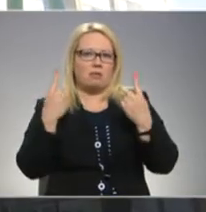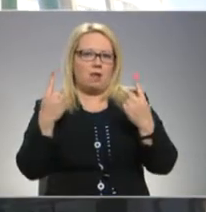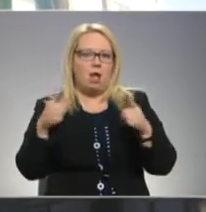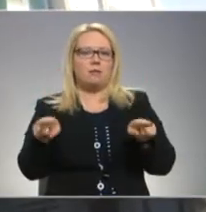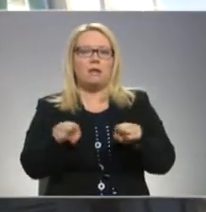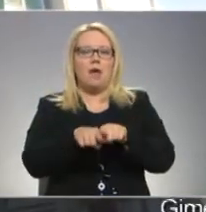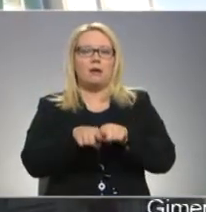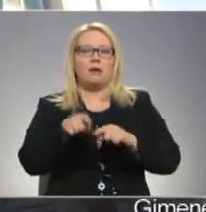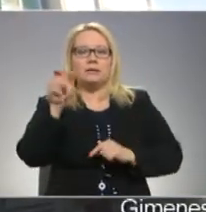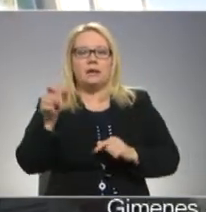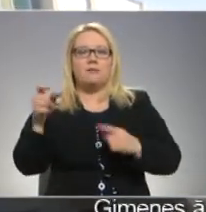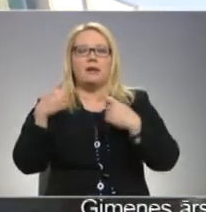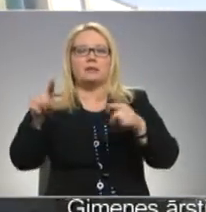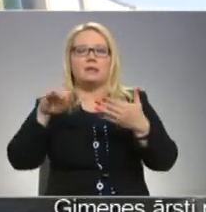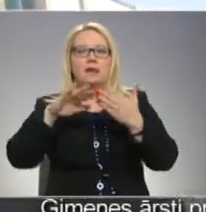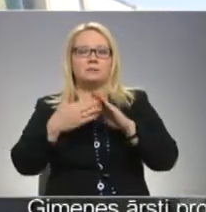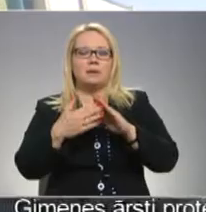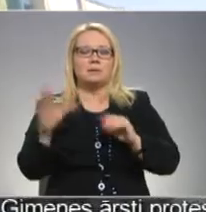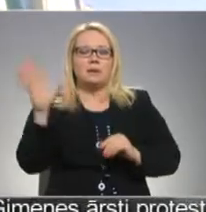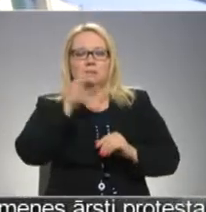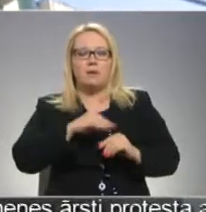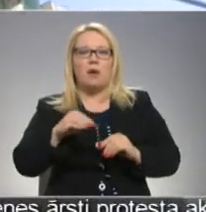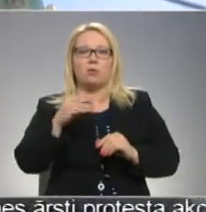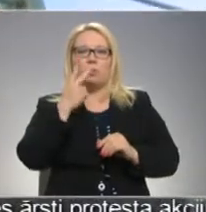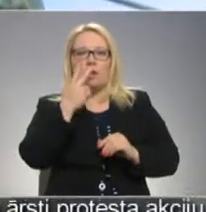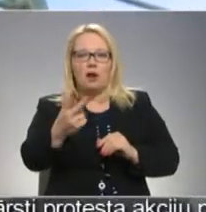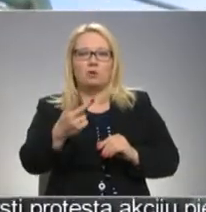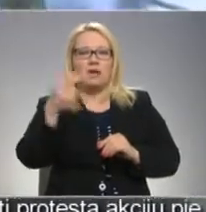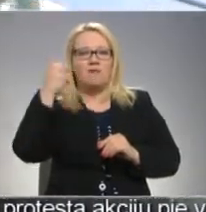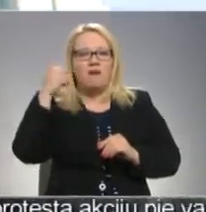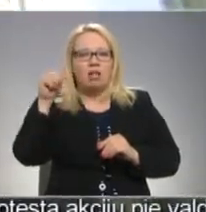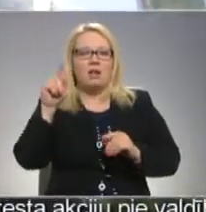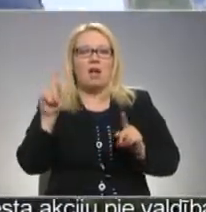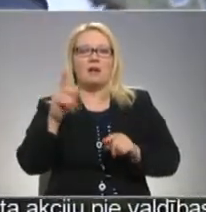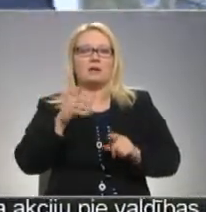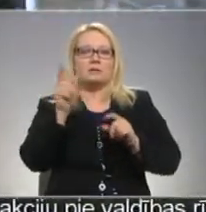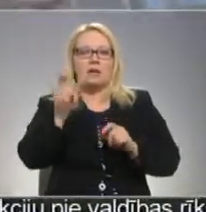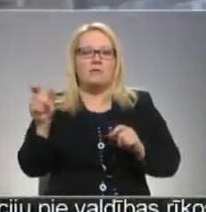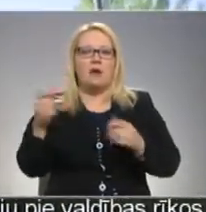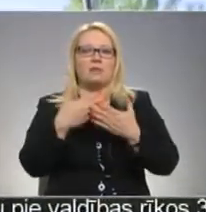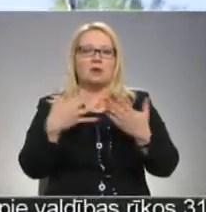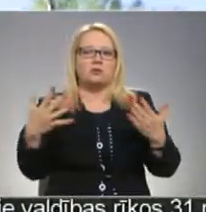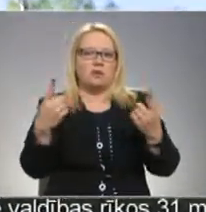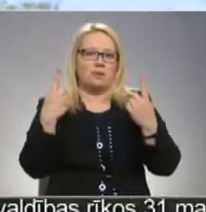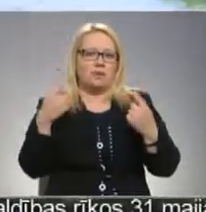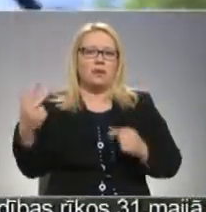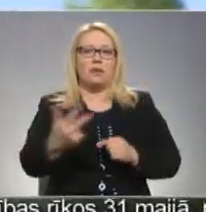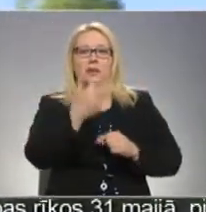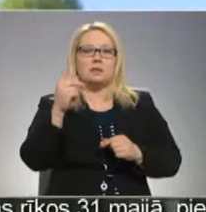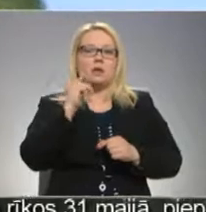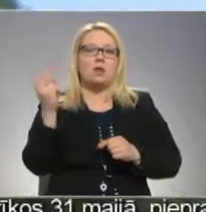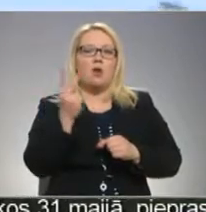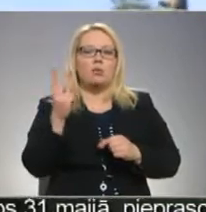arī cilvēki citās pilsētās spētu ieraudzīt to, ka Valkā arī ir cilvēki ar dažādiem talantiem. Teju 3 gadus